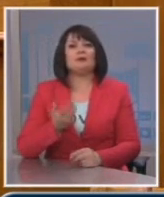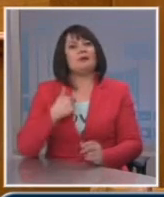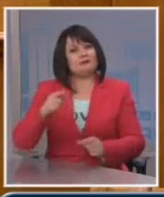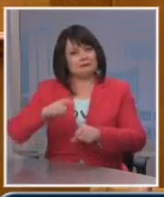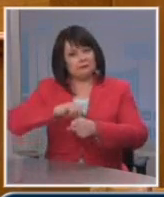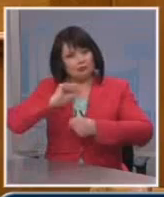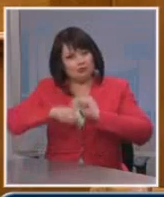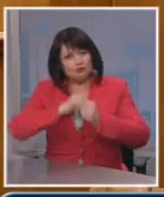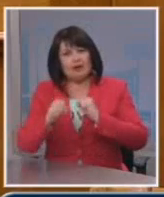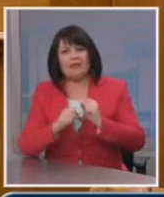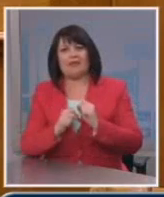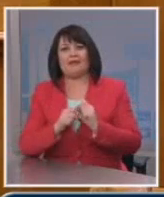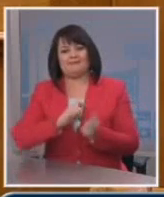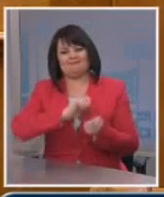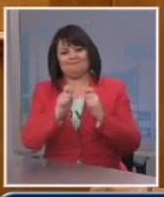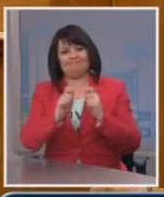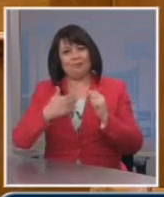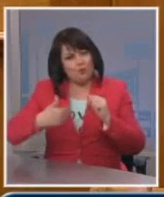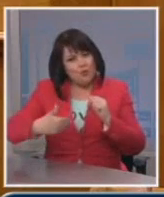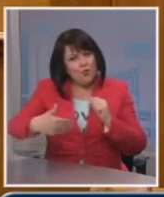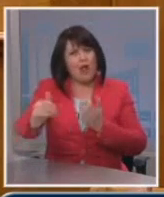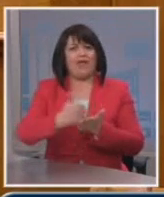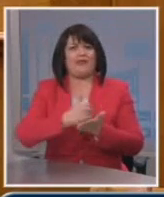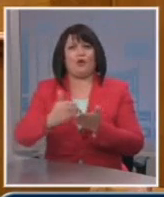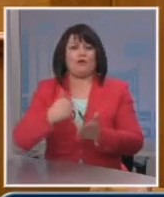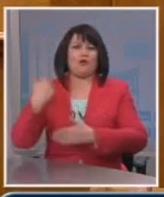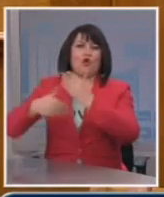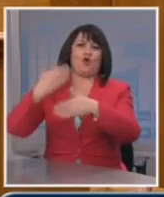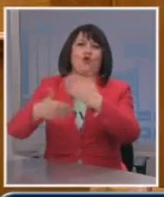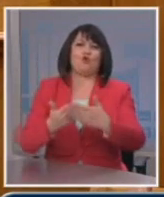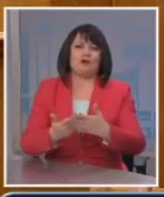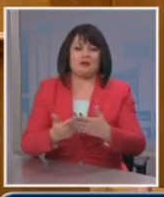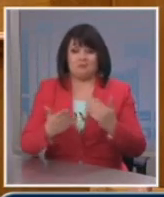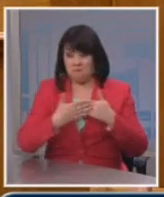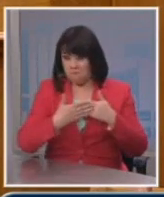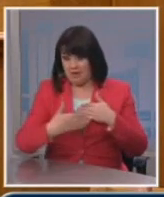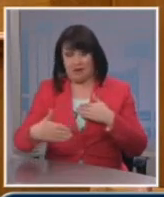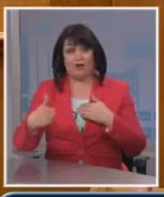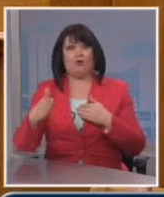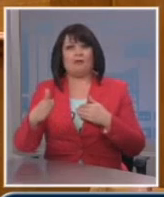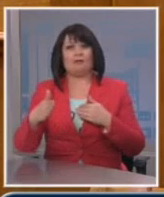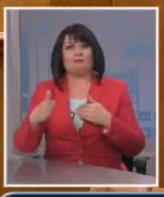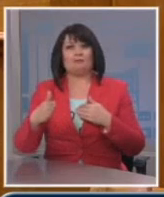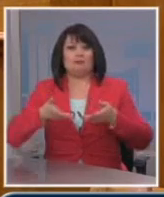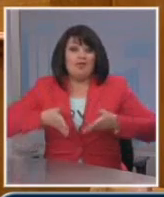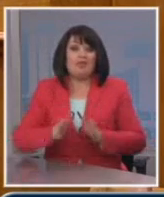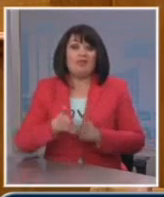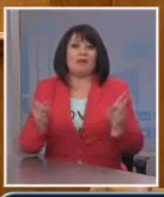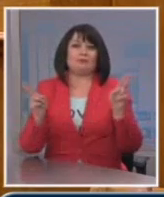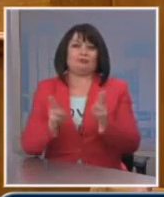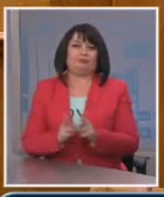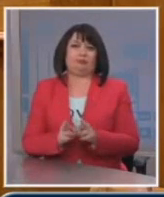προσπάθεια να αποκατασταθεί στον τόπο και μια διαχρονική αδικία και μάλιστα σε μια περίοδο που έχουμε τεράστιο δημογραφικό